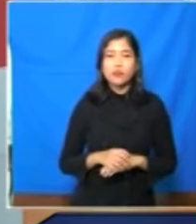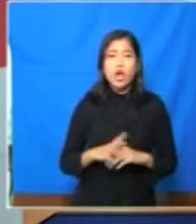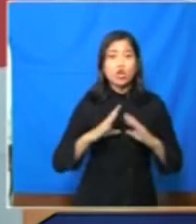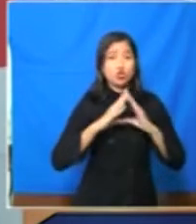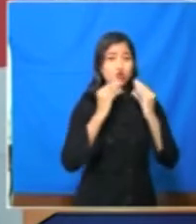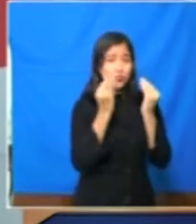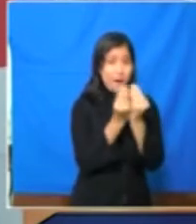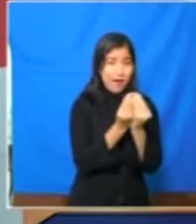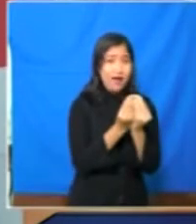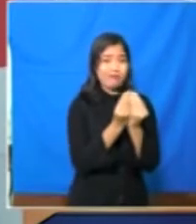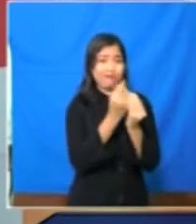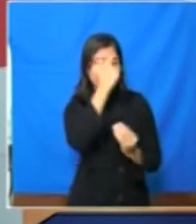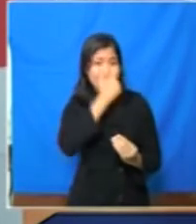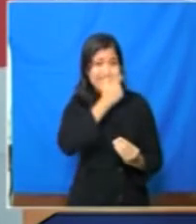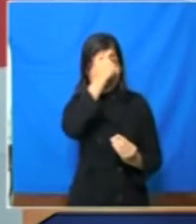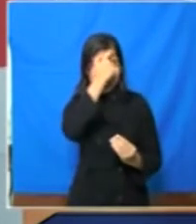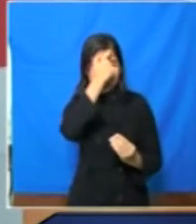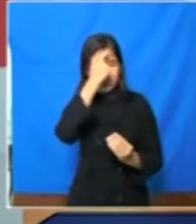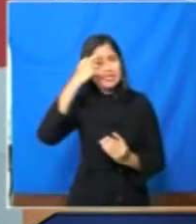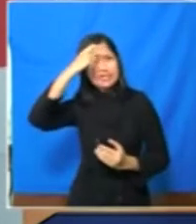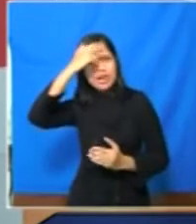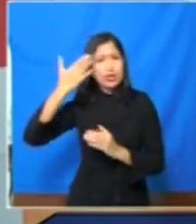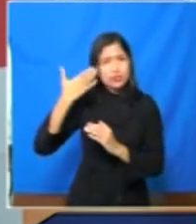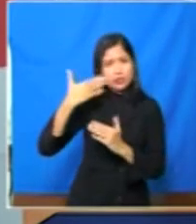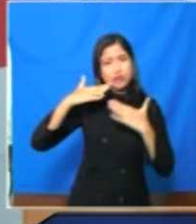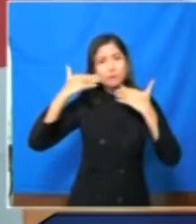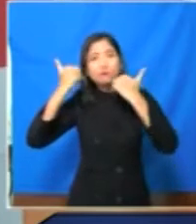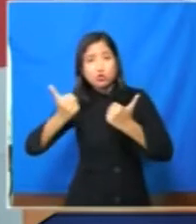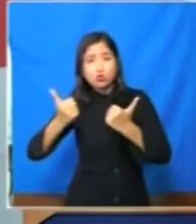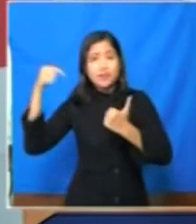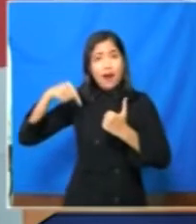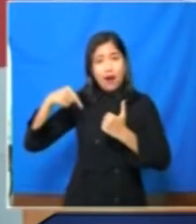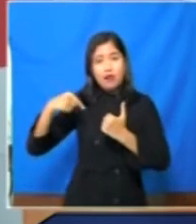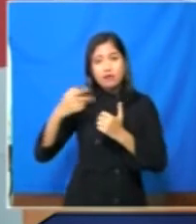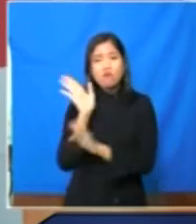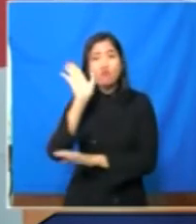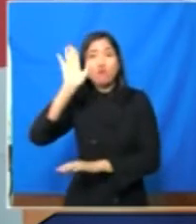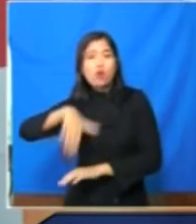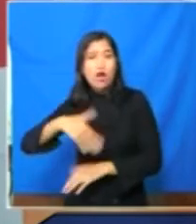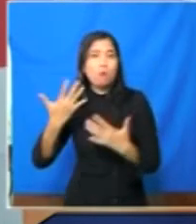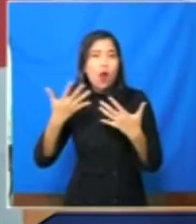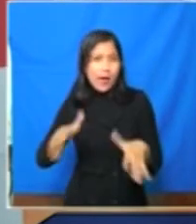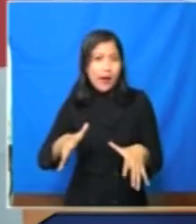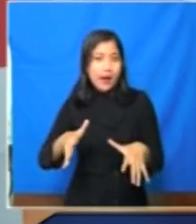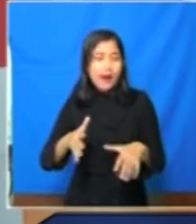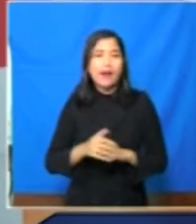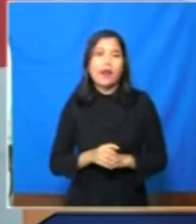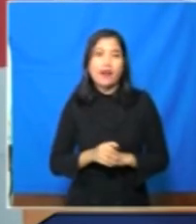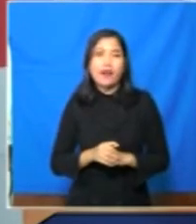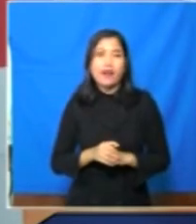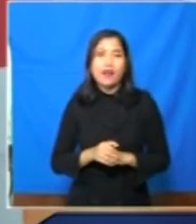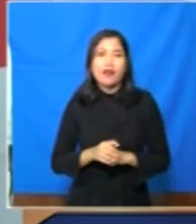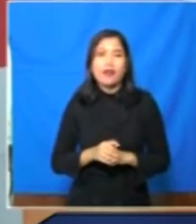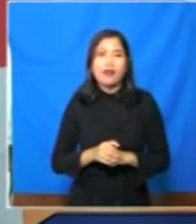negatif sudah sembuh dan bisa dipulangkan secara akumulatif Ayo